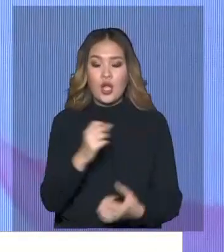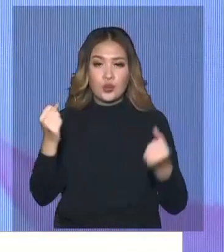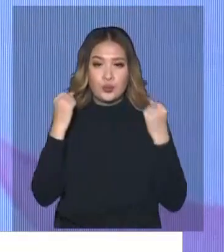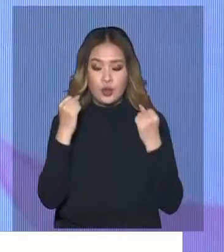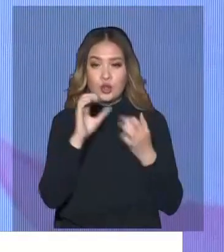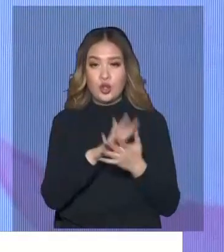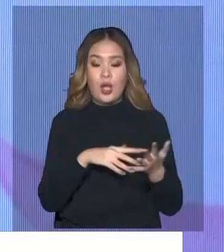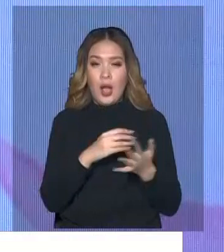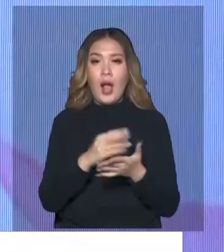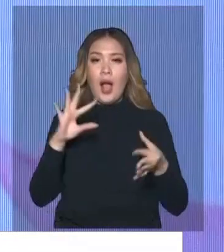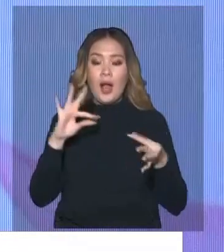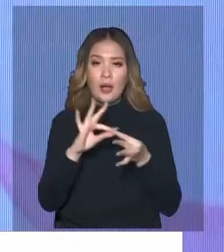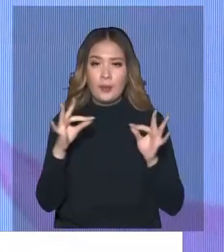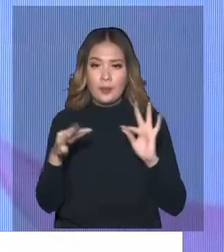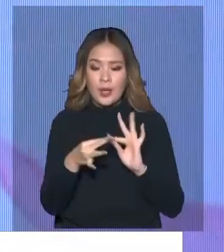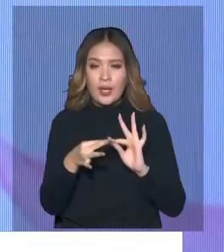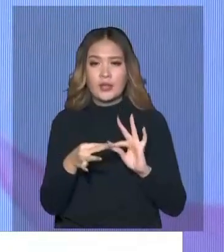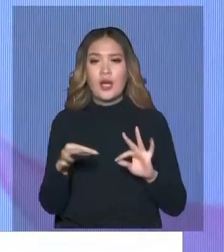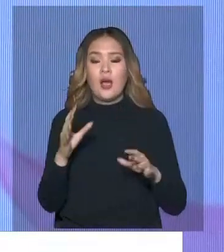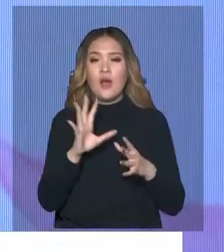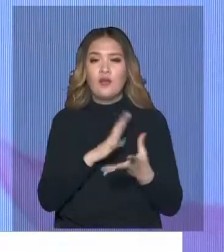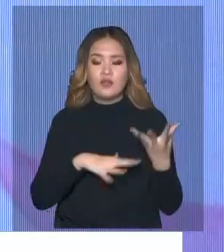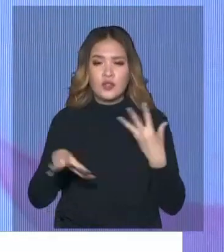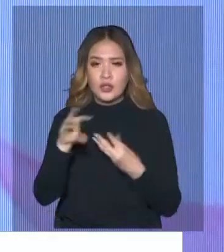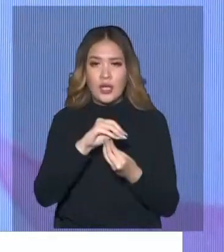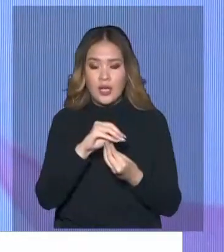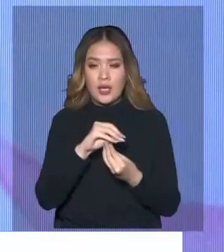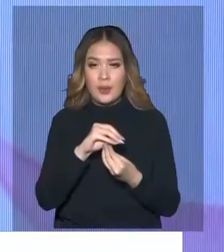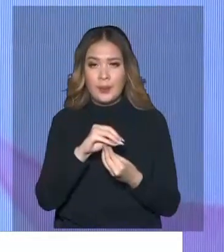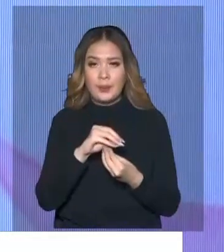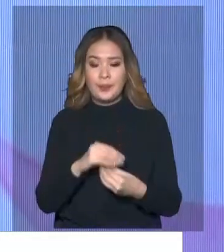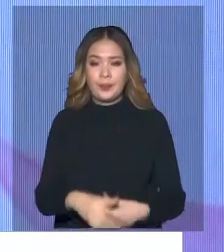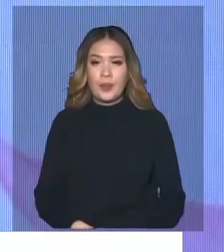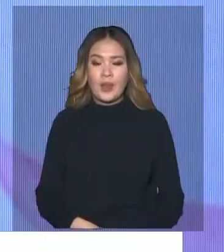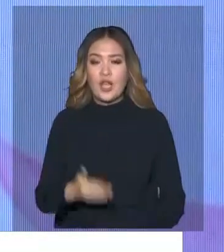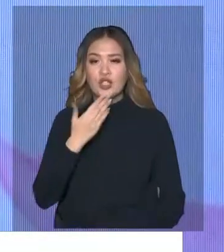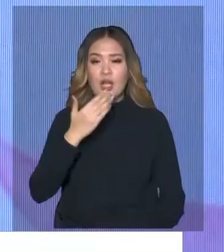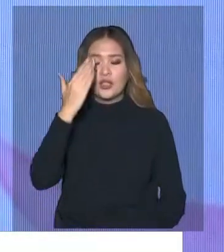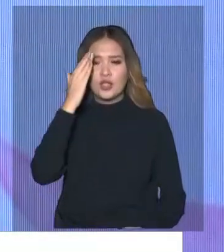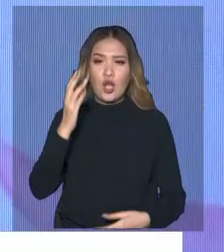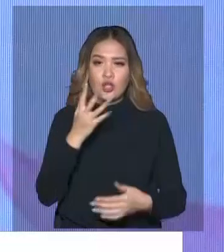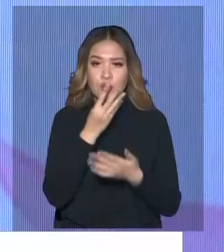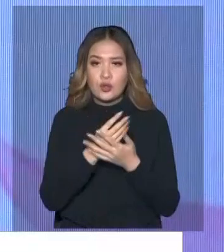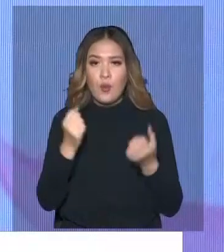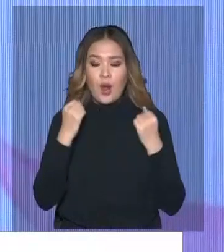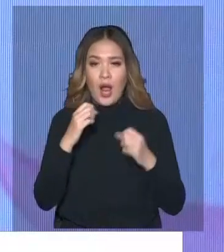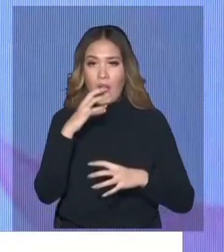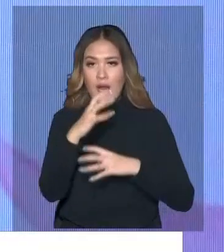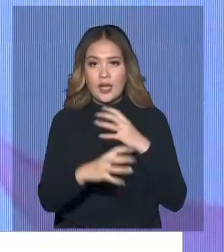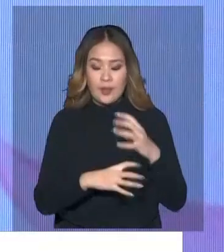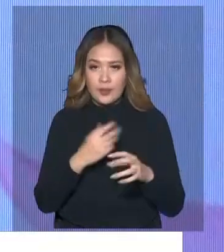спортшыларымыз олимпиада, сурдолимпиада, паралимпиада және жазғы спорт түрлері бойынша әлем